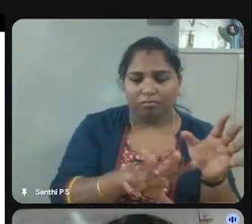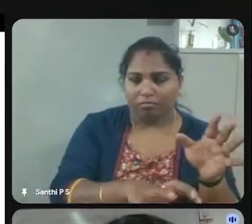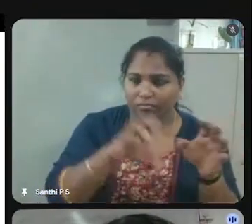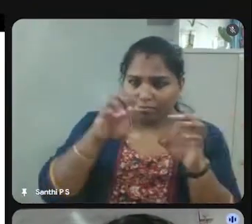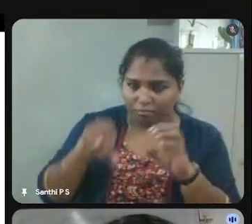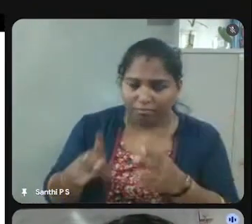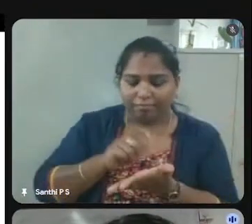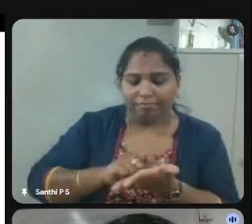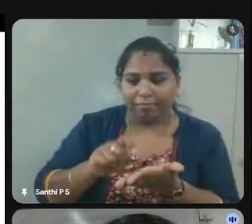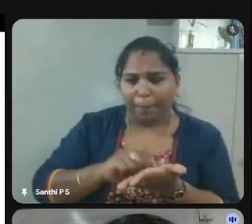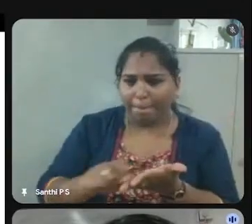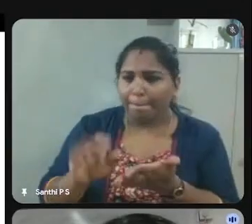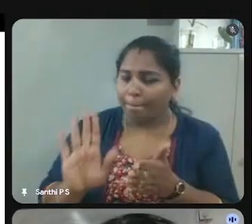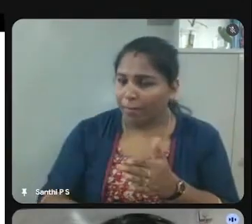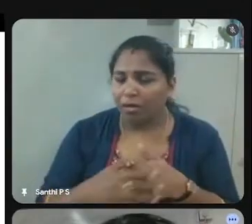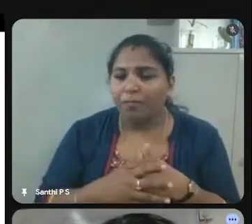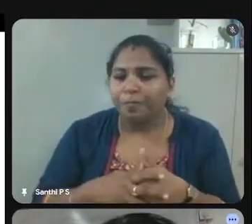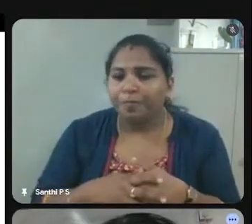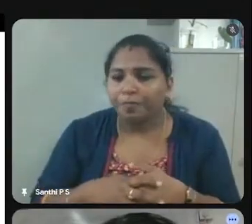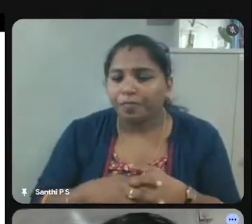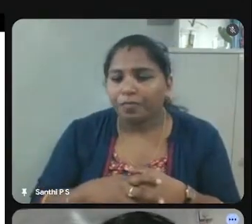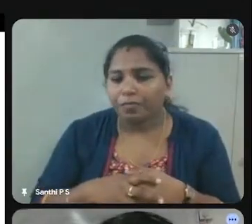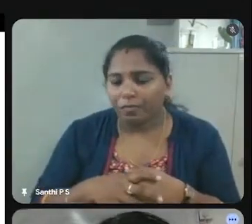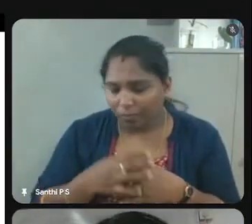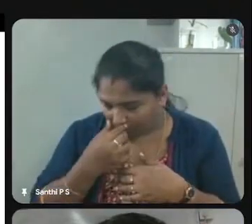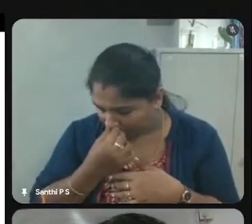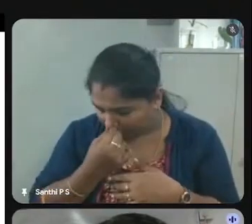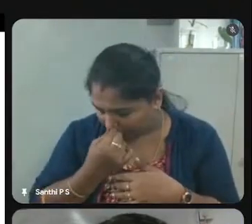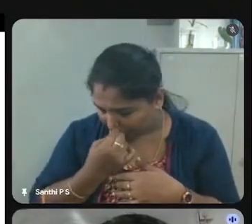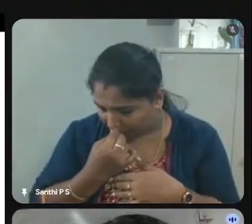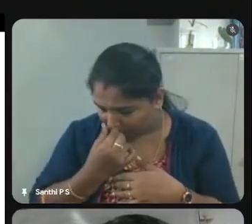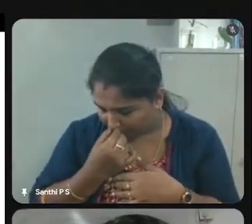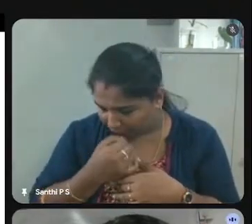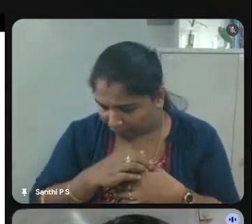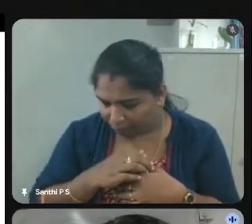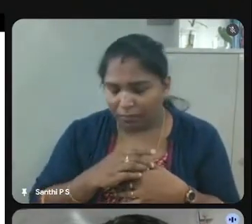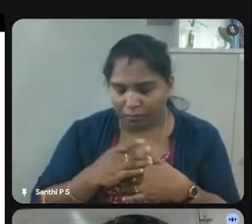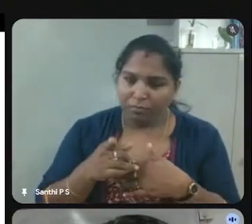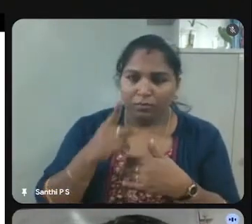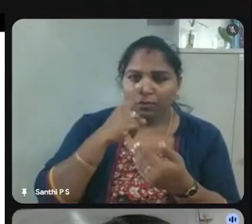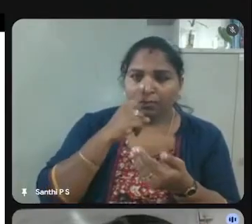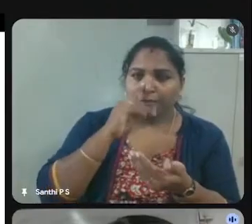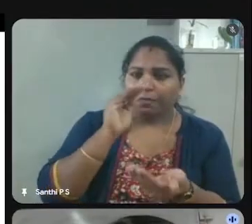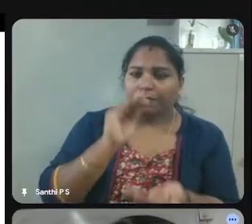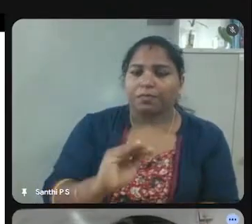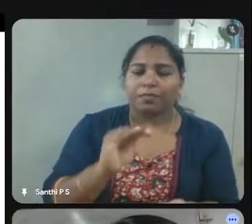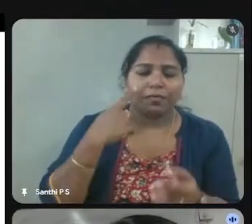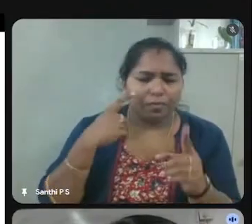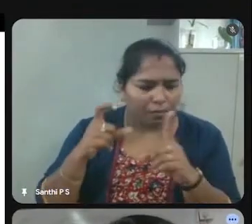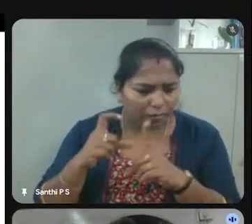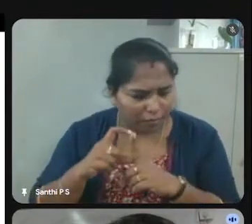ഒന്നുകൂടി പറയാമോ? കുട്ടിയുടെ ബുദ്ധിമുട്ട് പറഞ്ഞാൽ എന്താണെന്ന് കേട്ടില്ല. മോള് ID ഉള്ള കുട്ടിയാണ്, ഡിസബിലിറ്റി